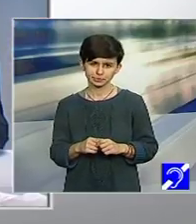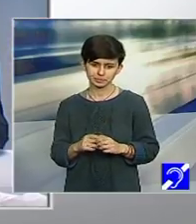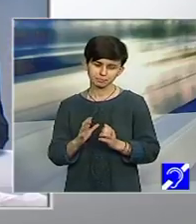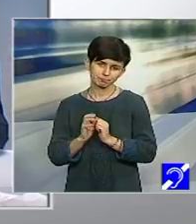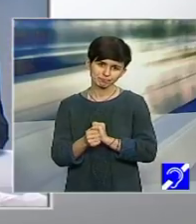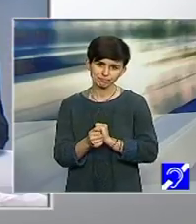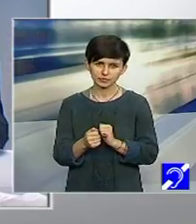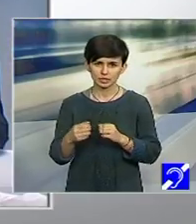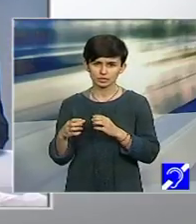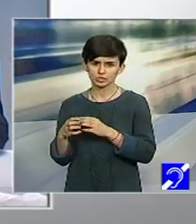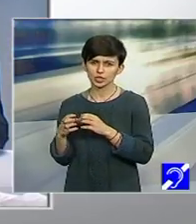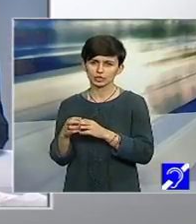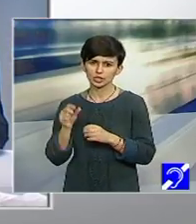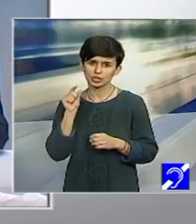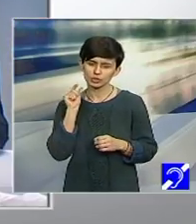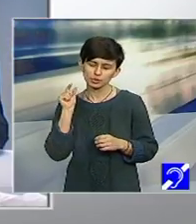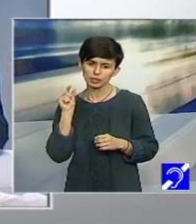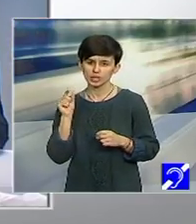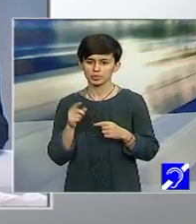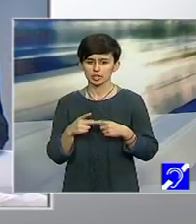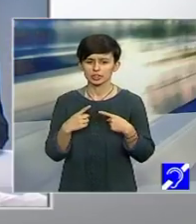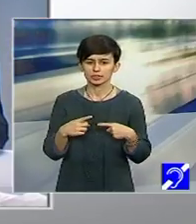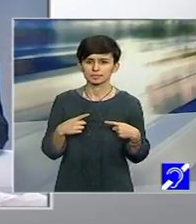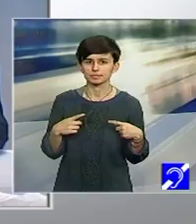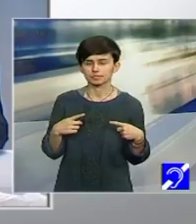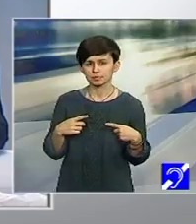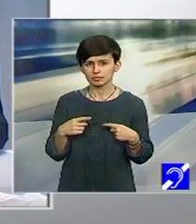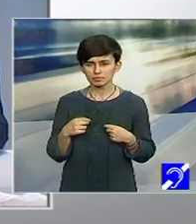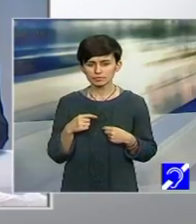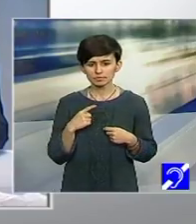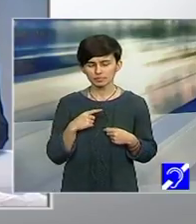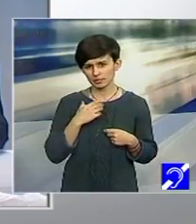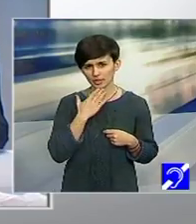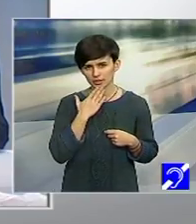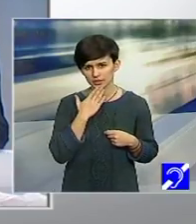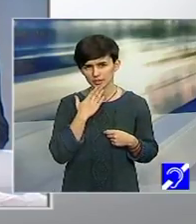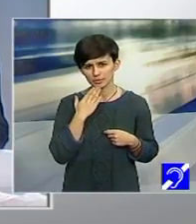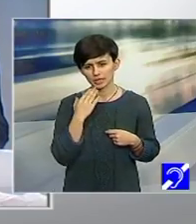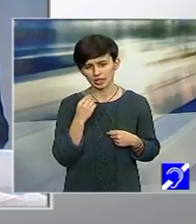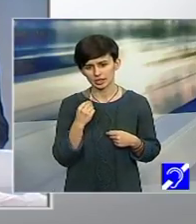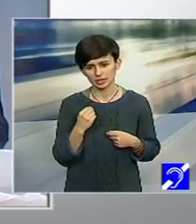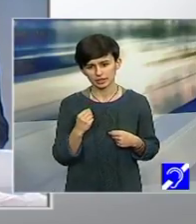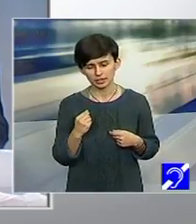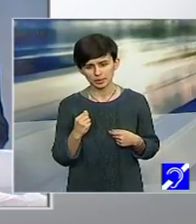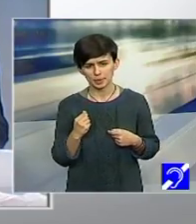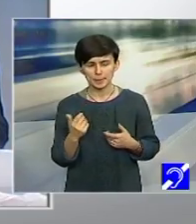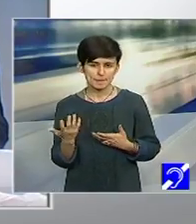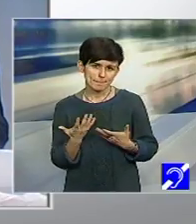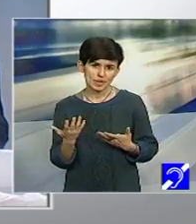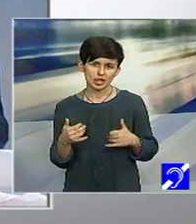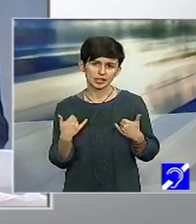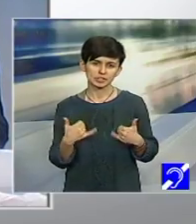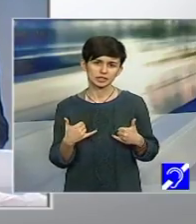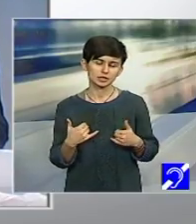persecutarea unor minorități de cele mai diverse naturi este, din păcate, o chestiune contemporană.